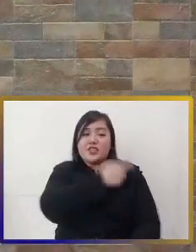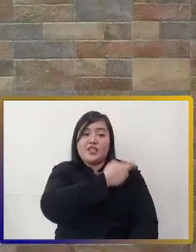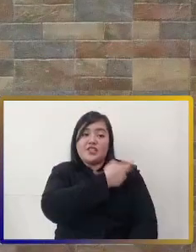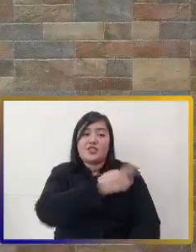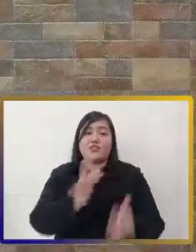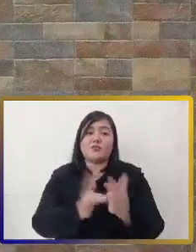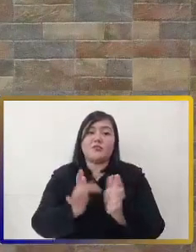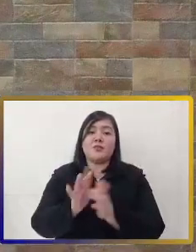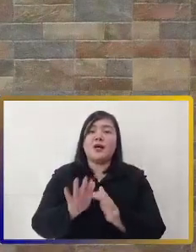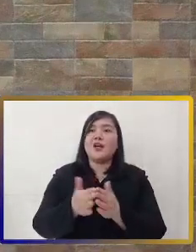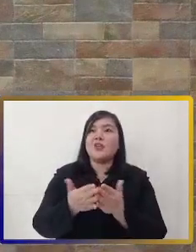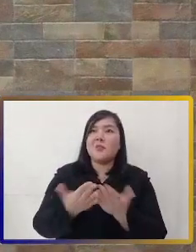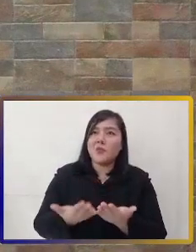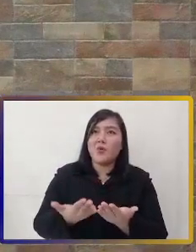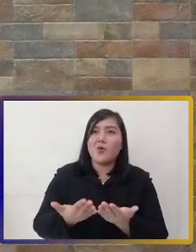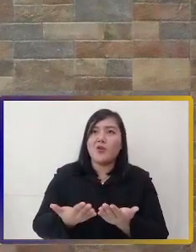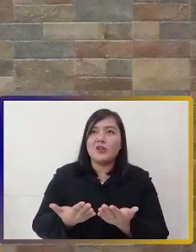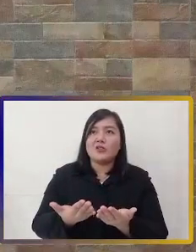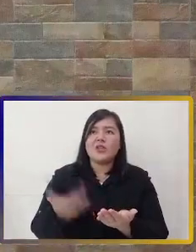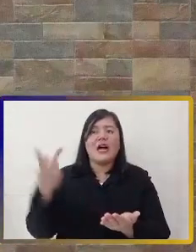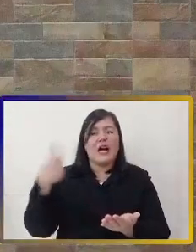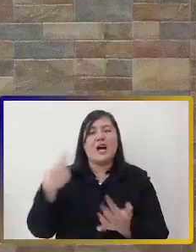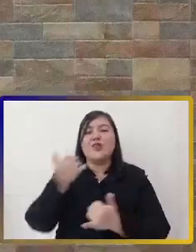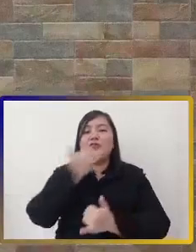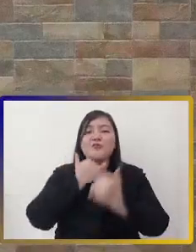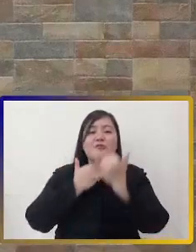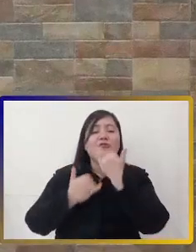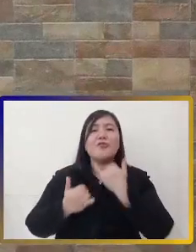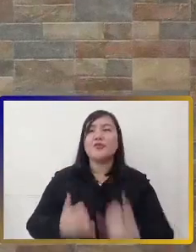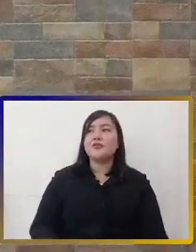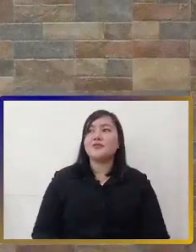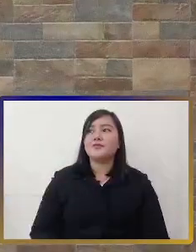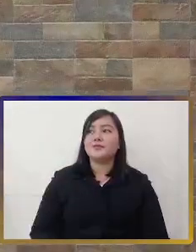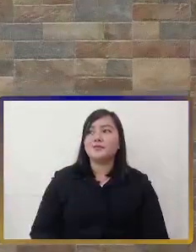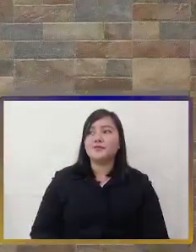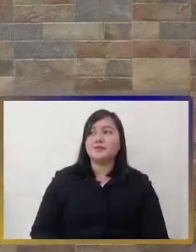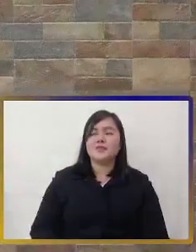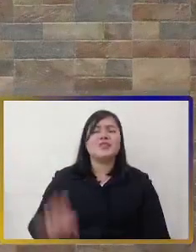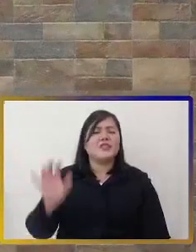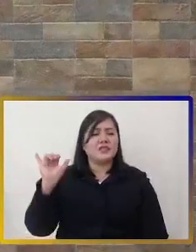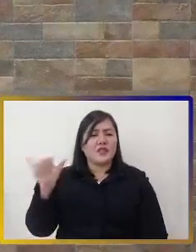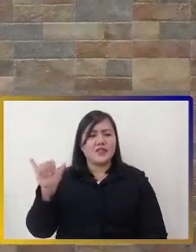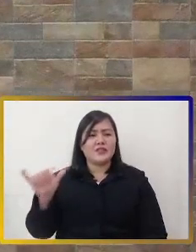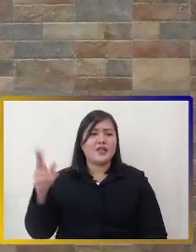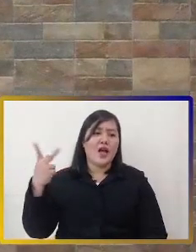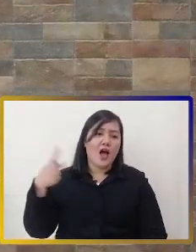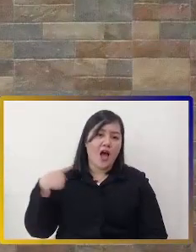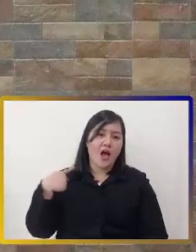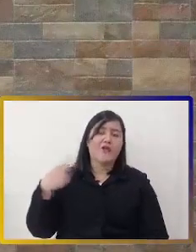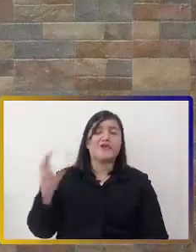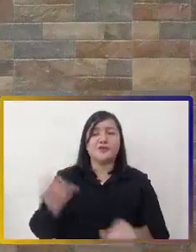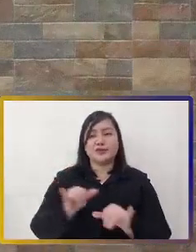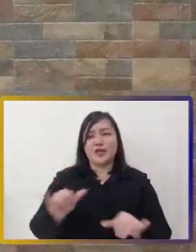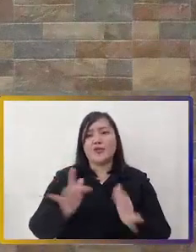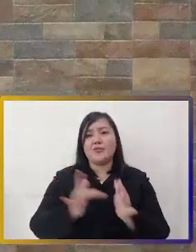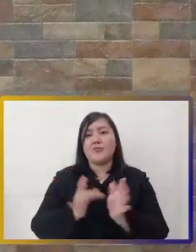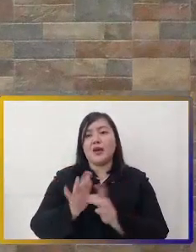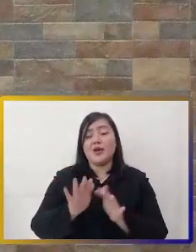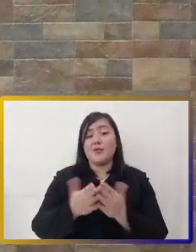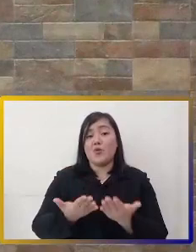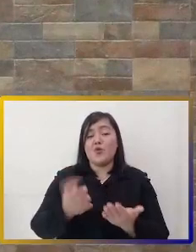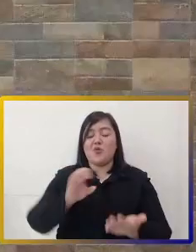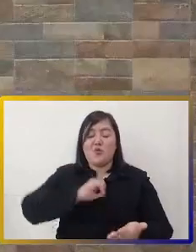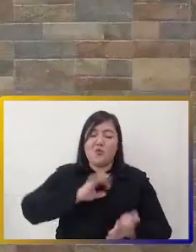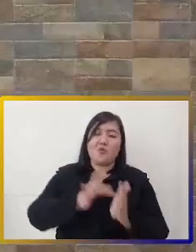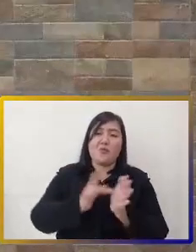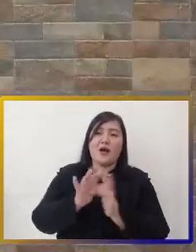pero hindi natin ito pinopromote. Meron silang hawak-hawak na tinatawag ng Biblia na merong lumalabag o bumabangga sa practice na